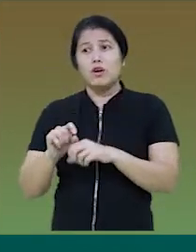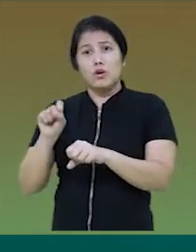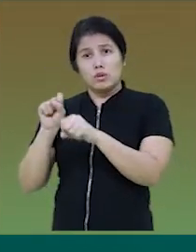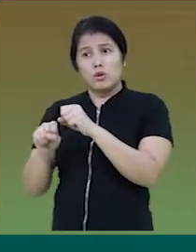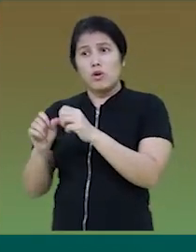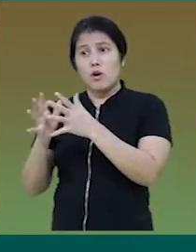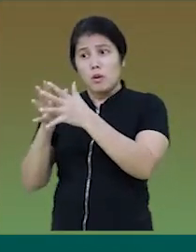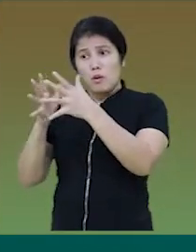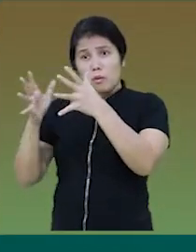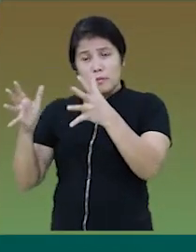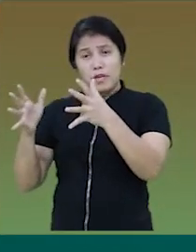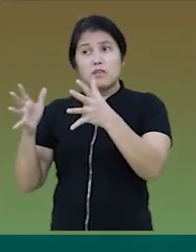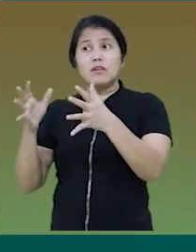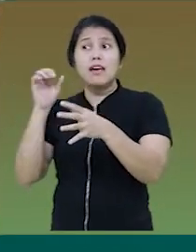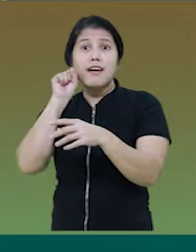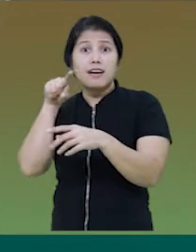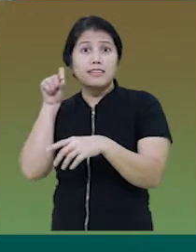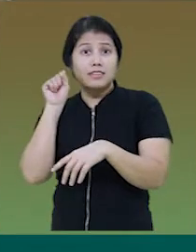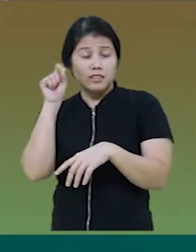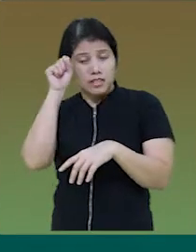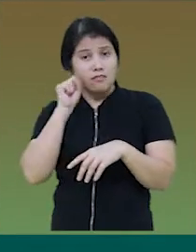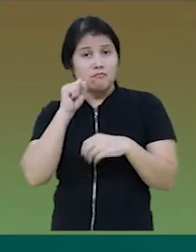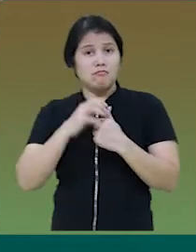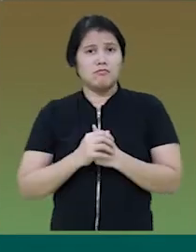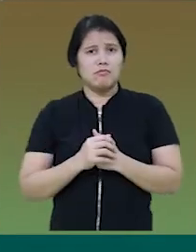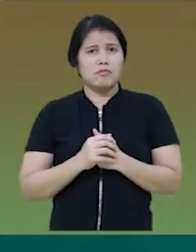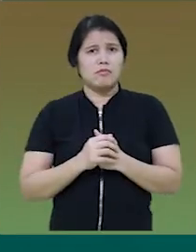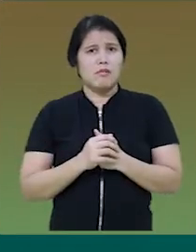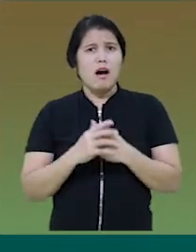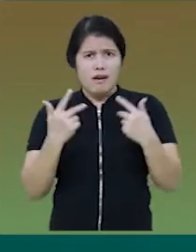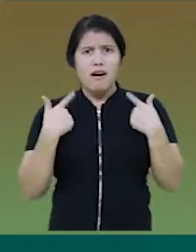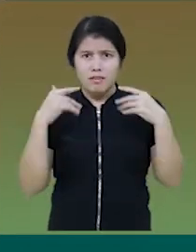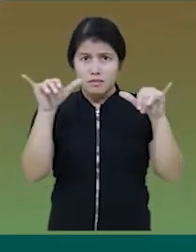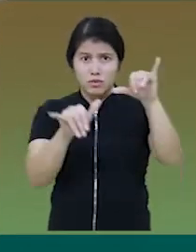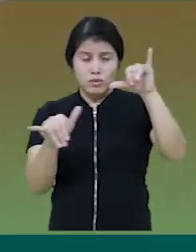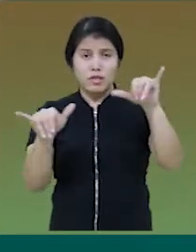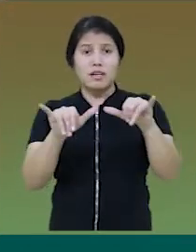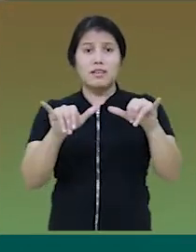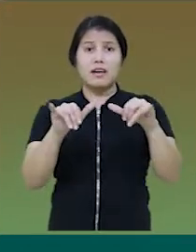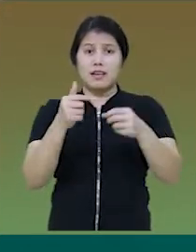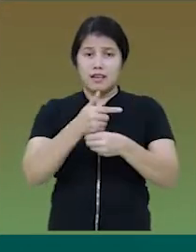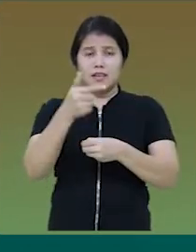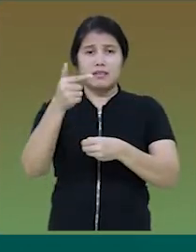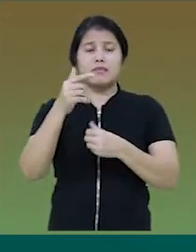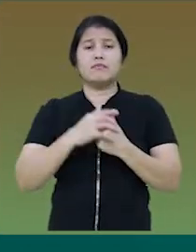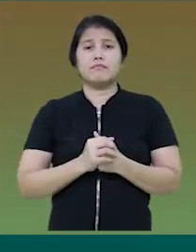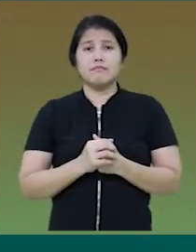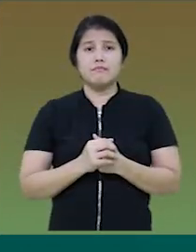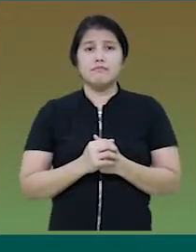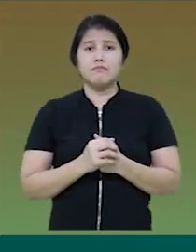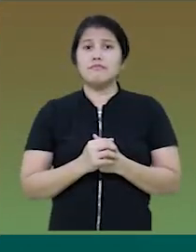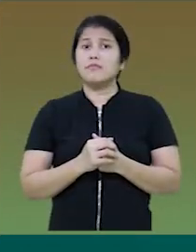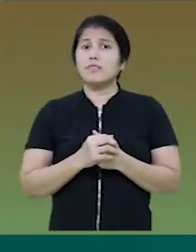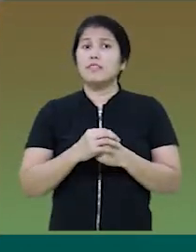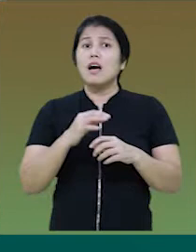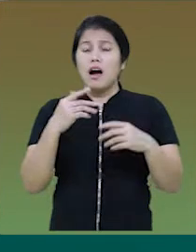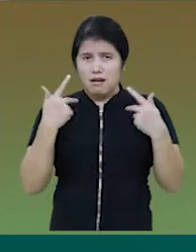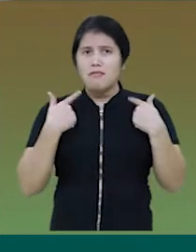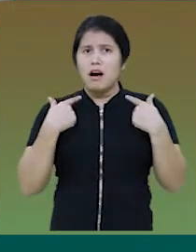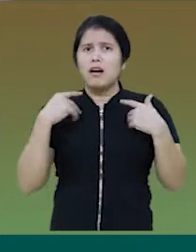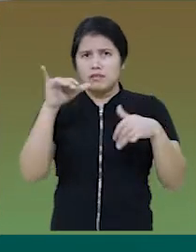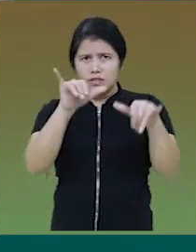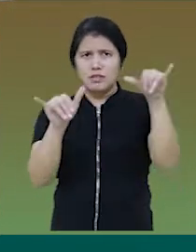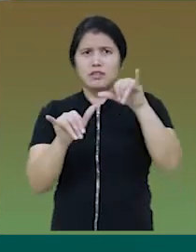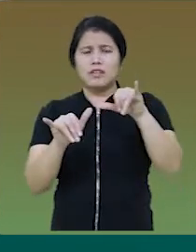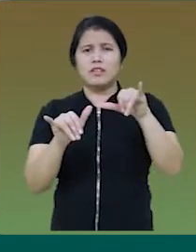Shen. May sukat din po ba ang gas? Oo siya. May sukat din ang gas kung susundan ang sukat ng